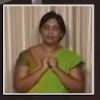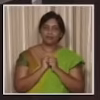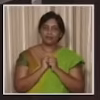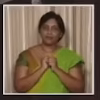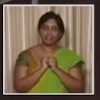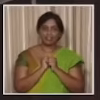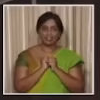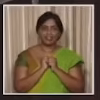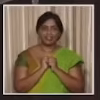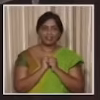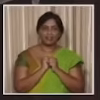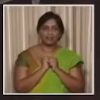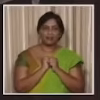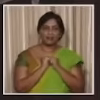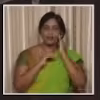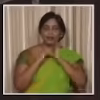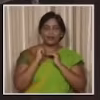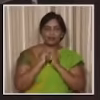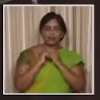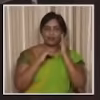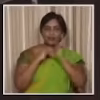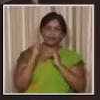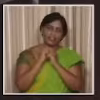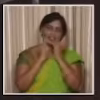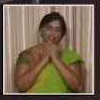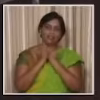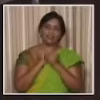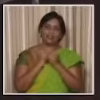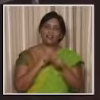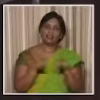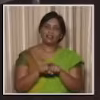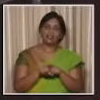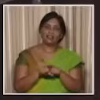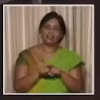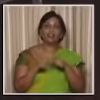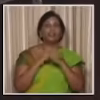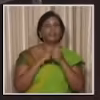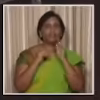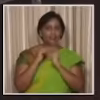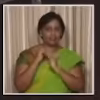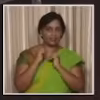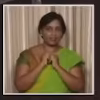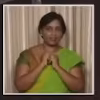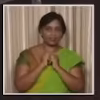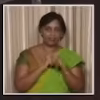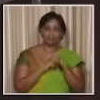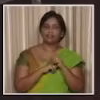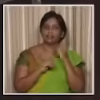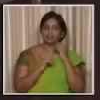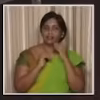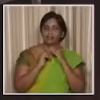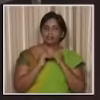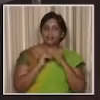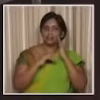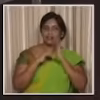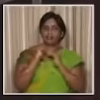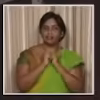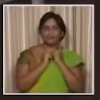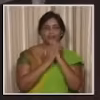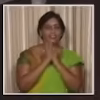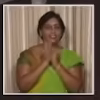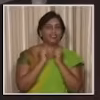mama katha karanne dan me viganana vimasuma padanam karagena Triputgala Vinisuru Madulak yanawa. Me Triputgala Vinisuru